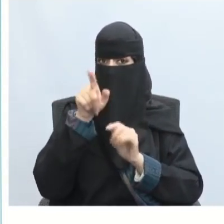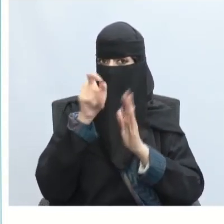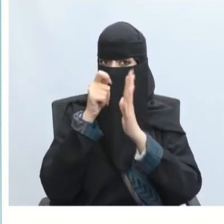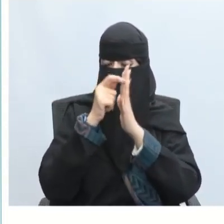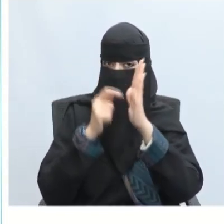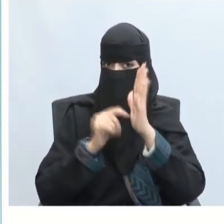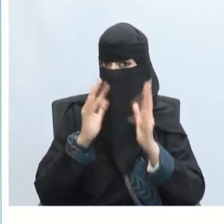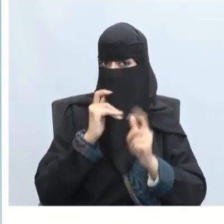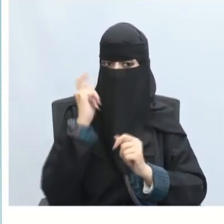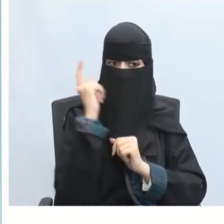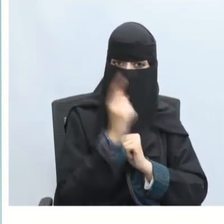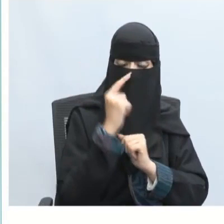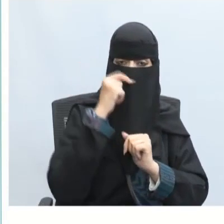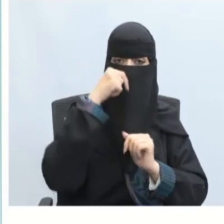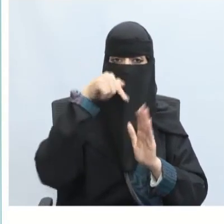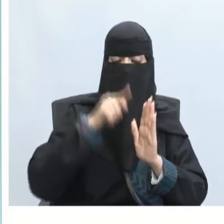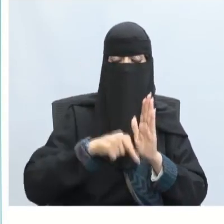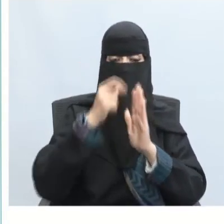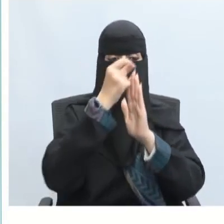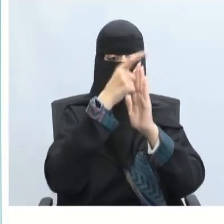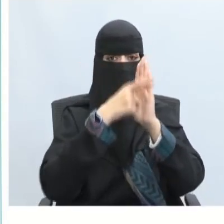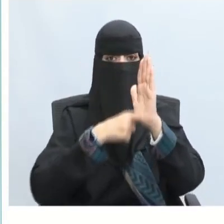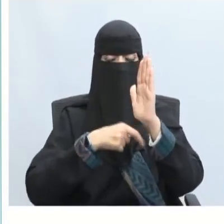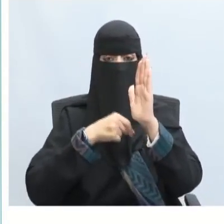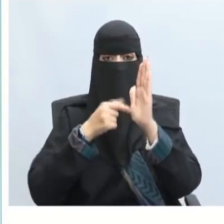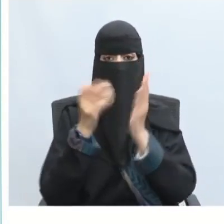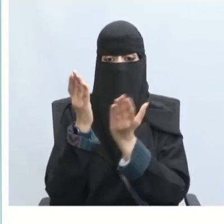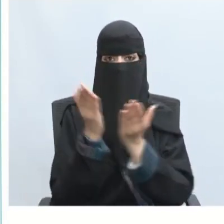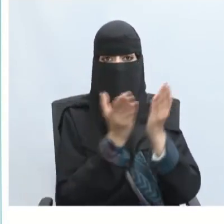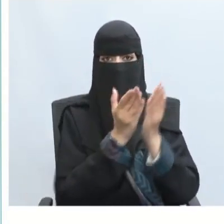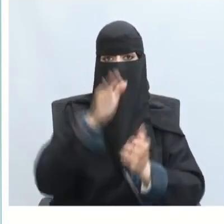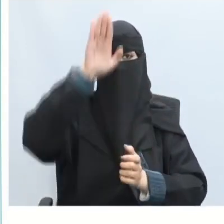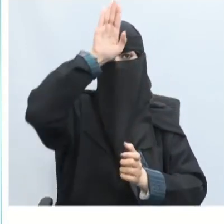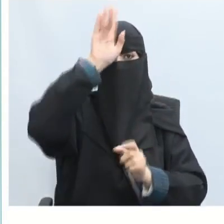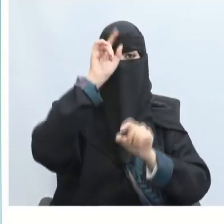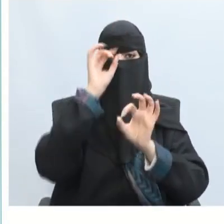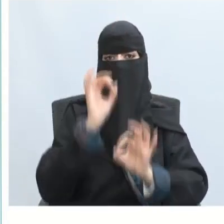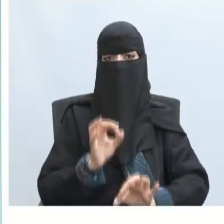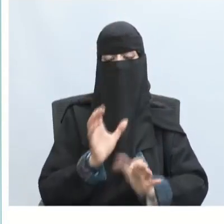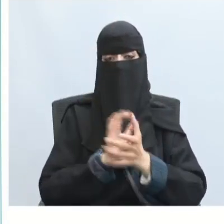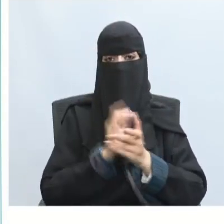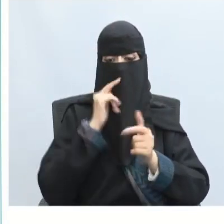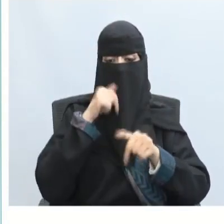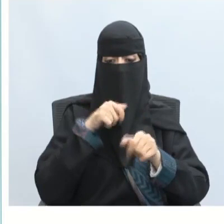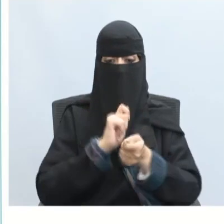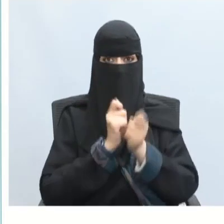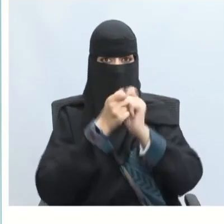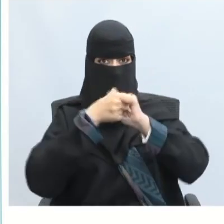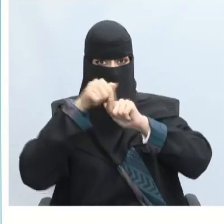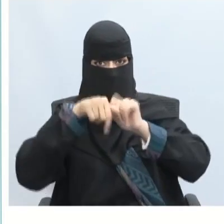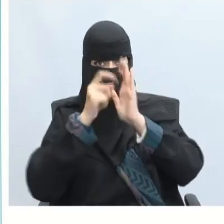النظام هو مرسوم ملكي مرسوم ملكي اما التعديل في